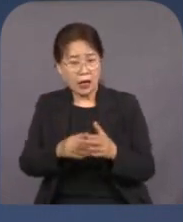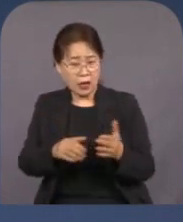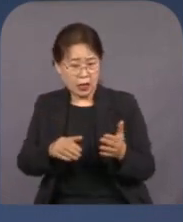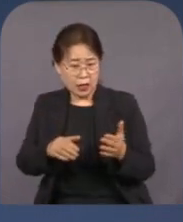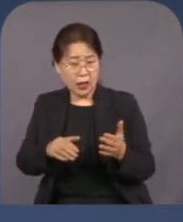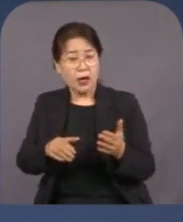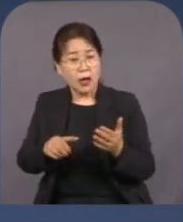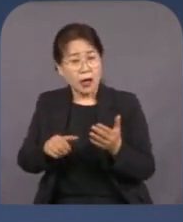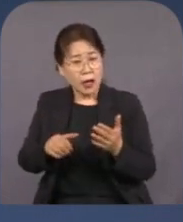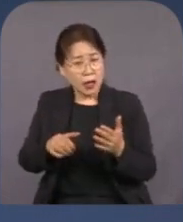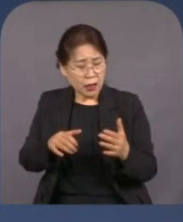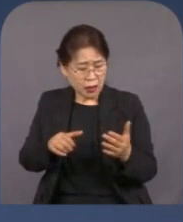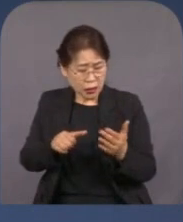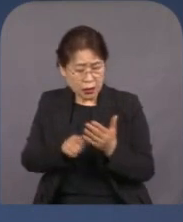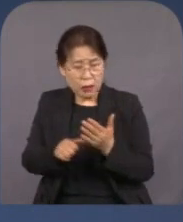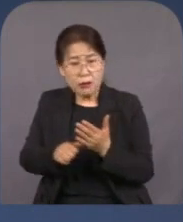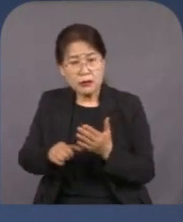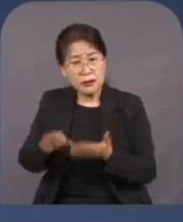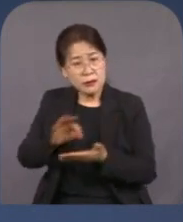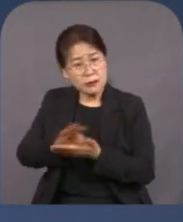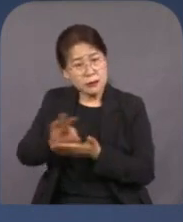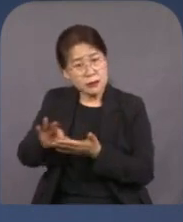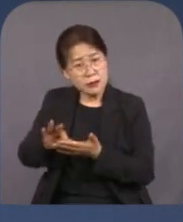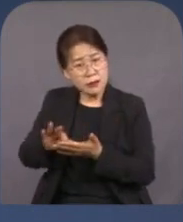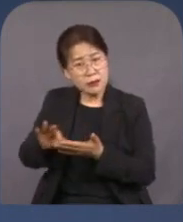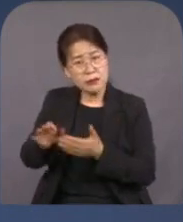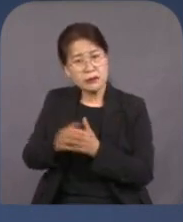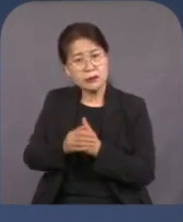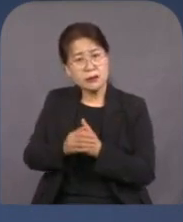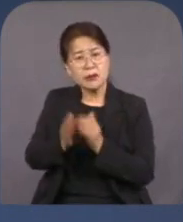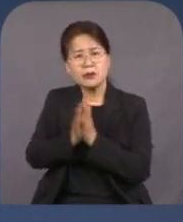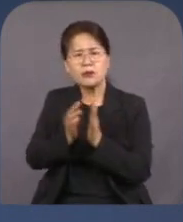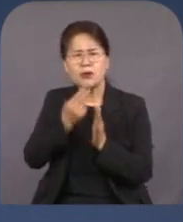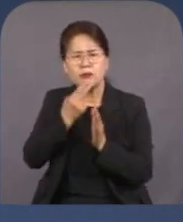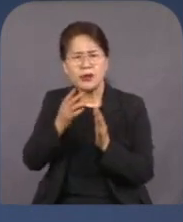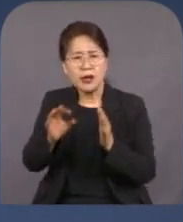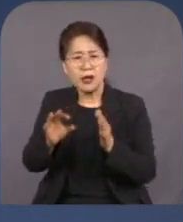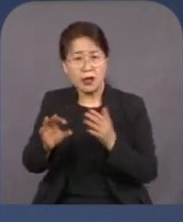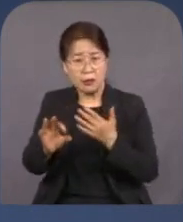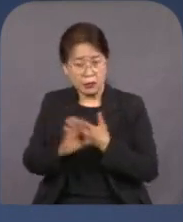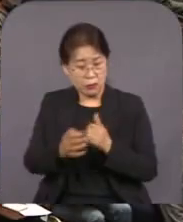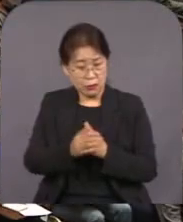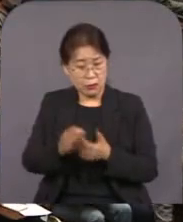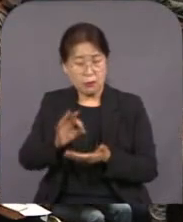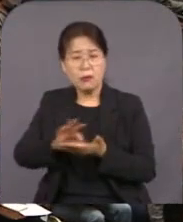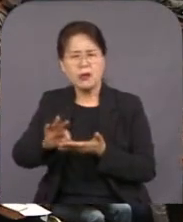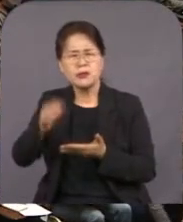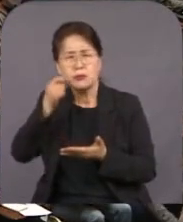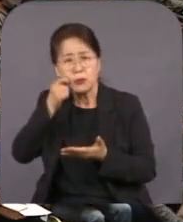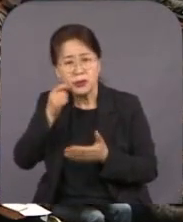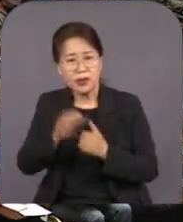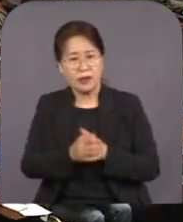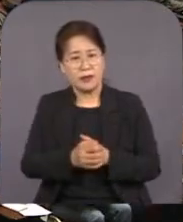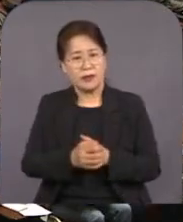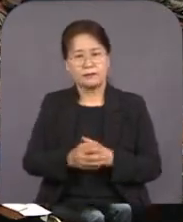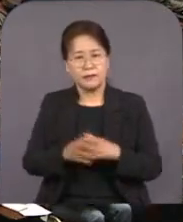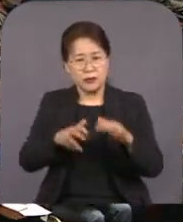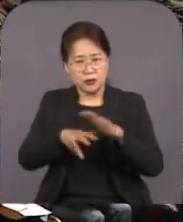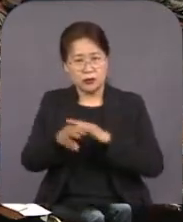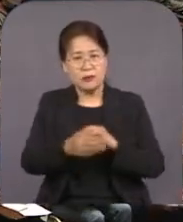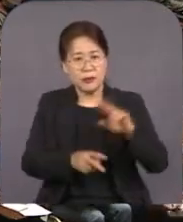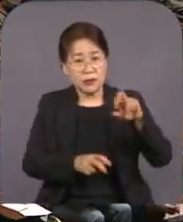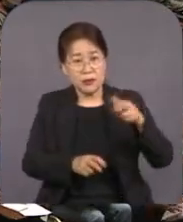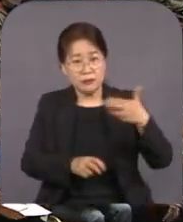기도하지 않으면 그 무기들이 제대로 사용될 수가 없기 때문이죠 출애굽기